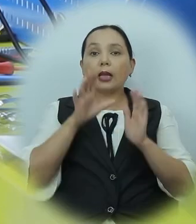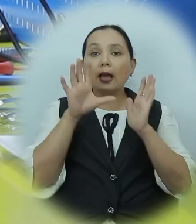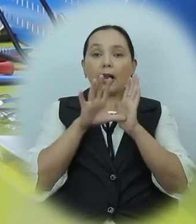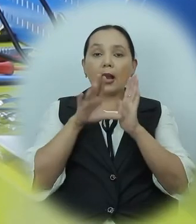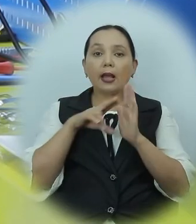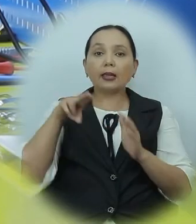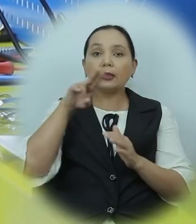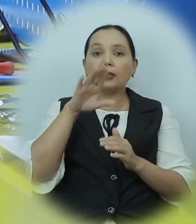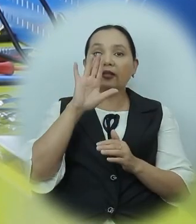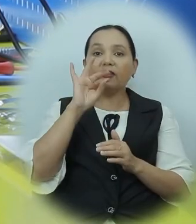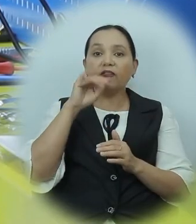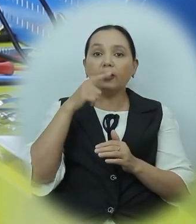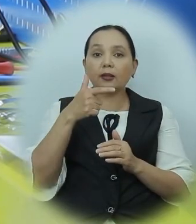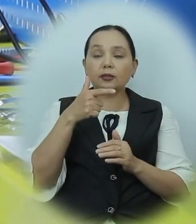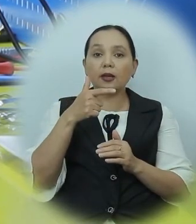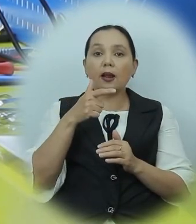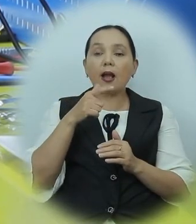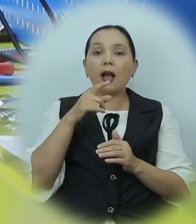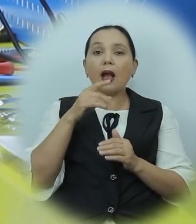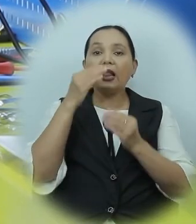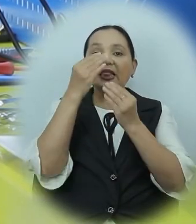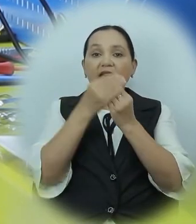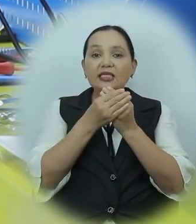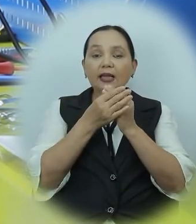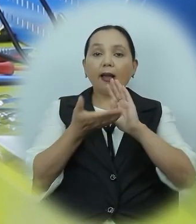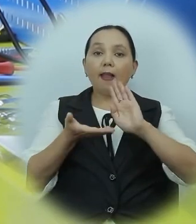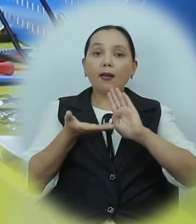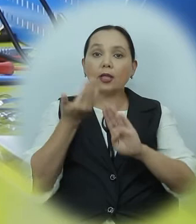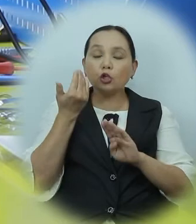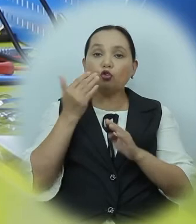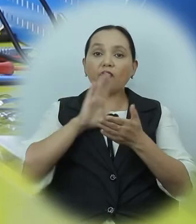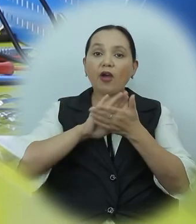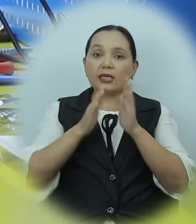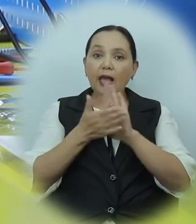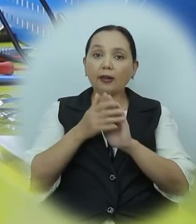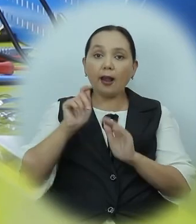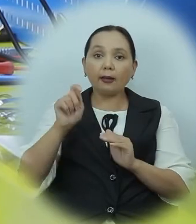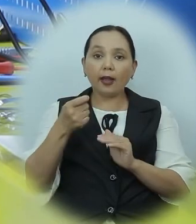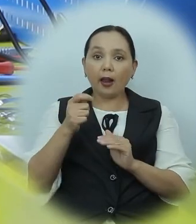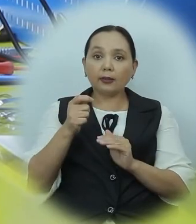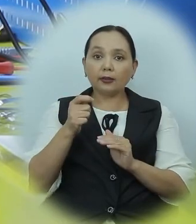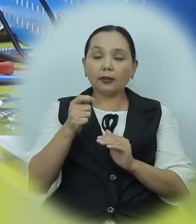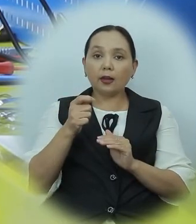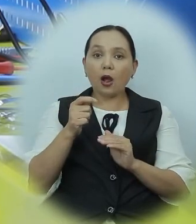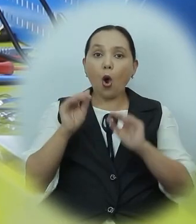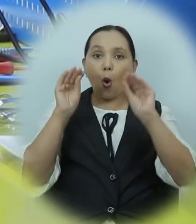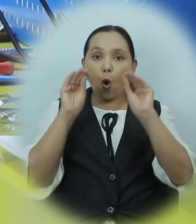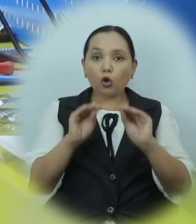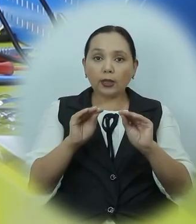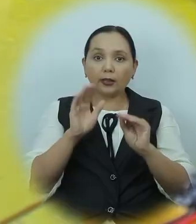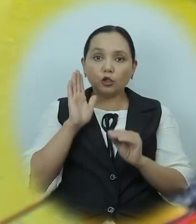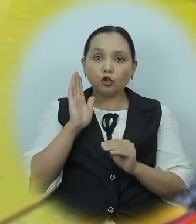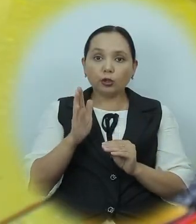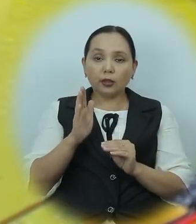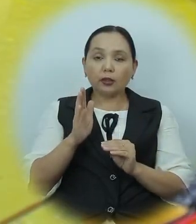elektr dvigatelli nasatkalar yechuvchi va vaziyatlar kalitini o'rnatishda